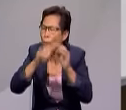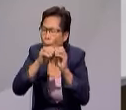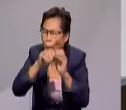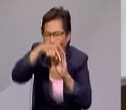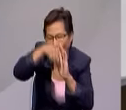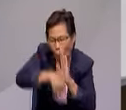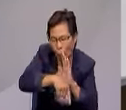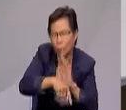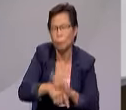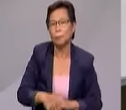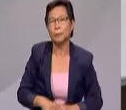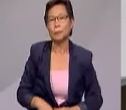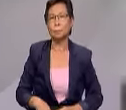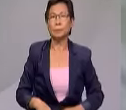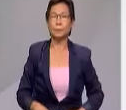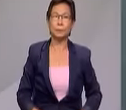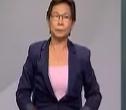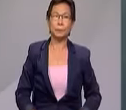lanjut.